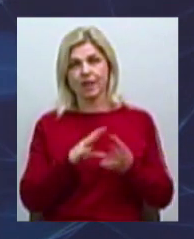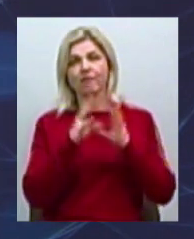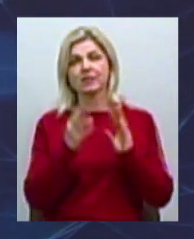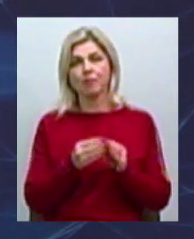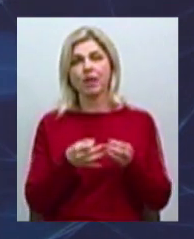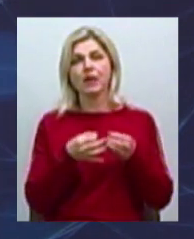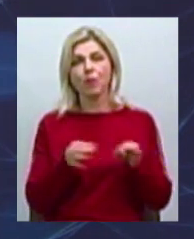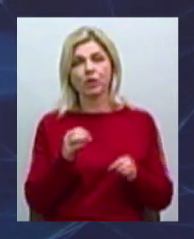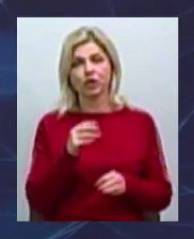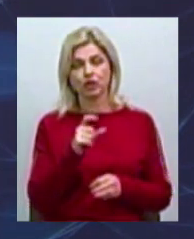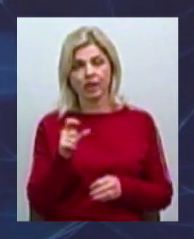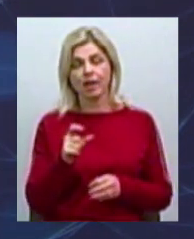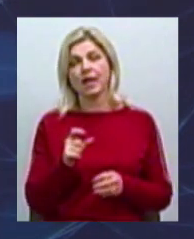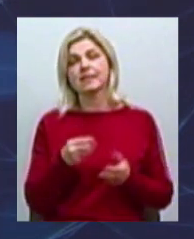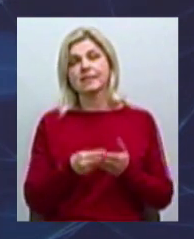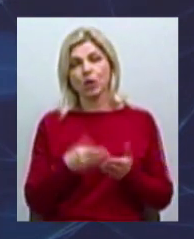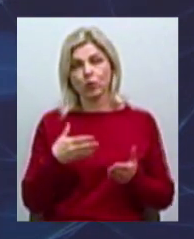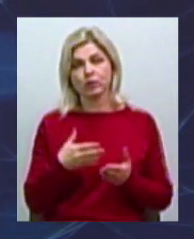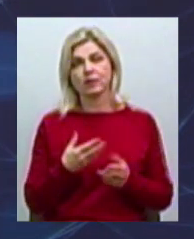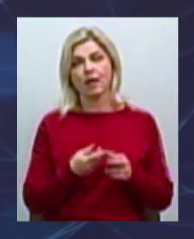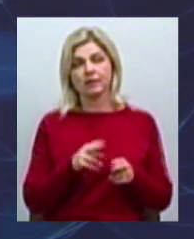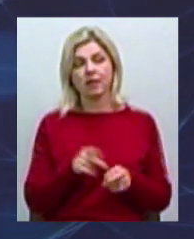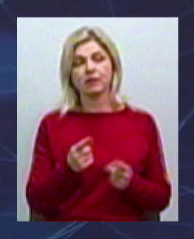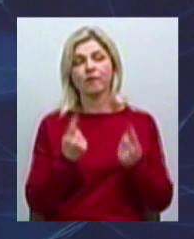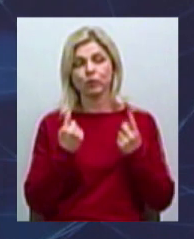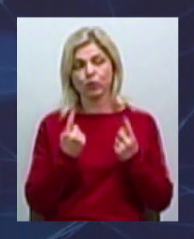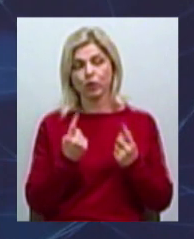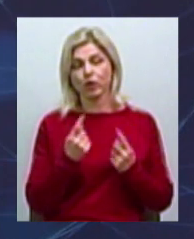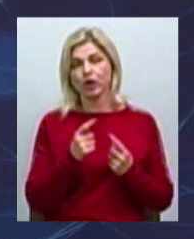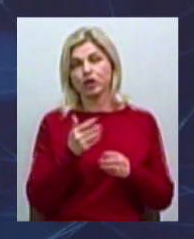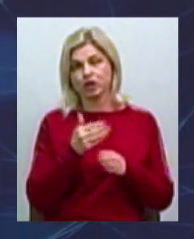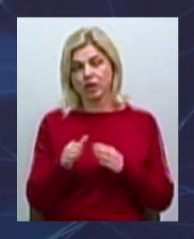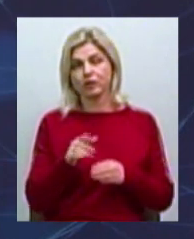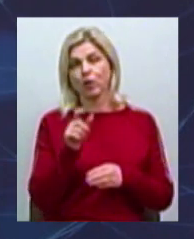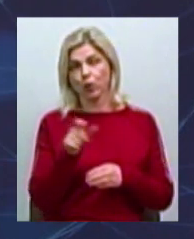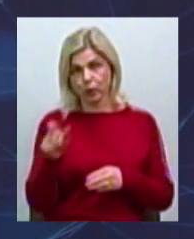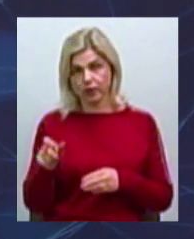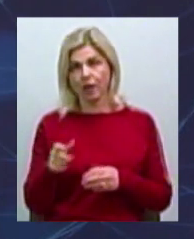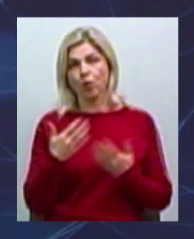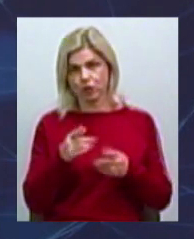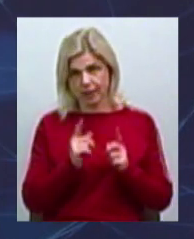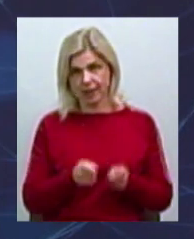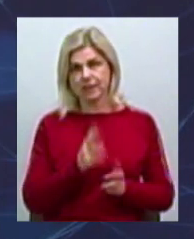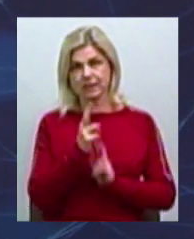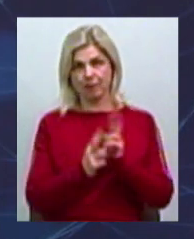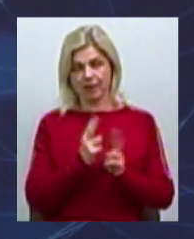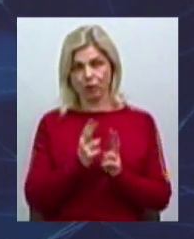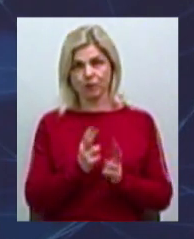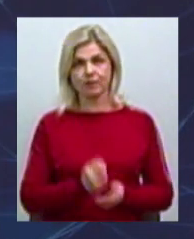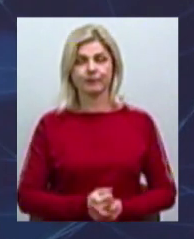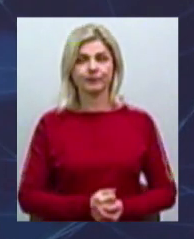загальнодемократичних цінностей. Це у значної частини суспільства дійсно змінилося.